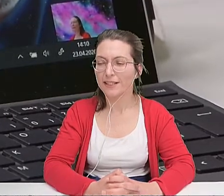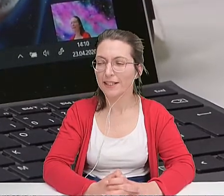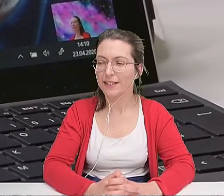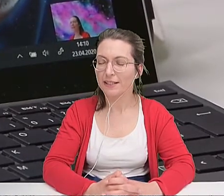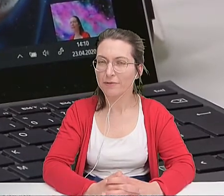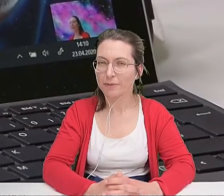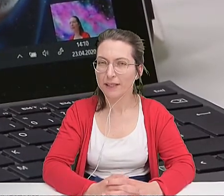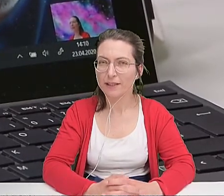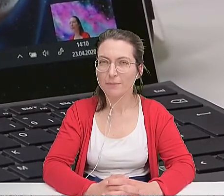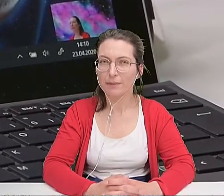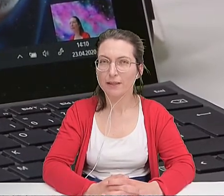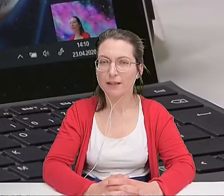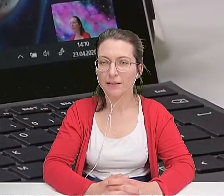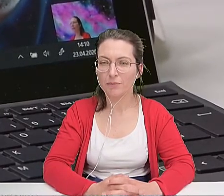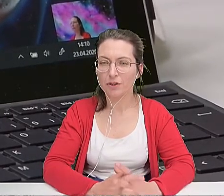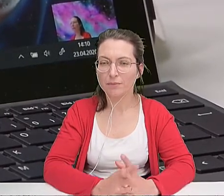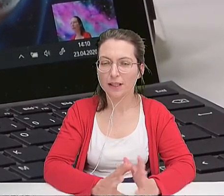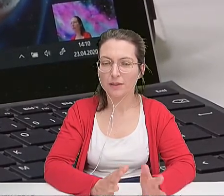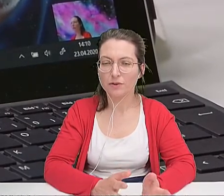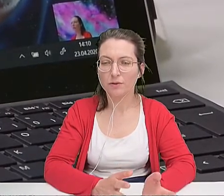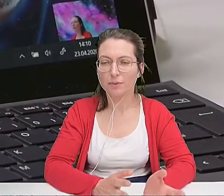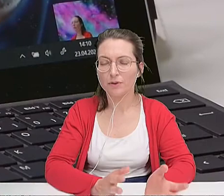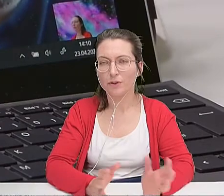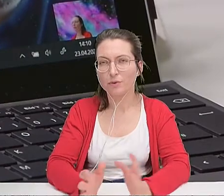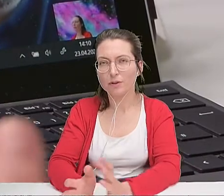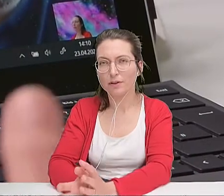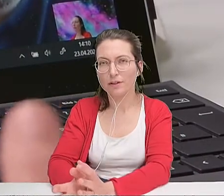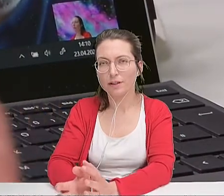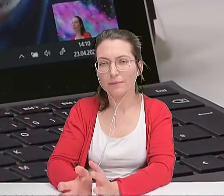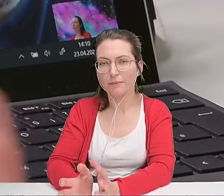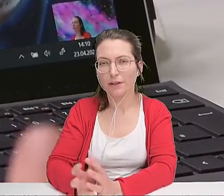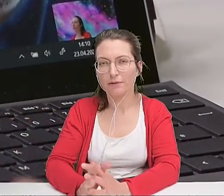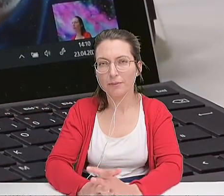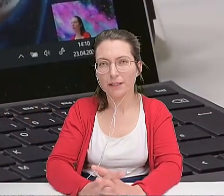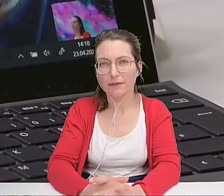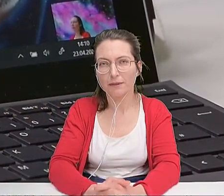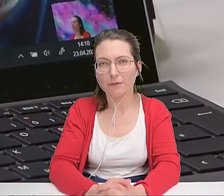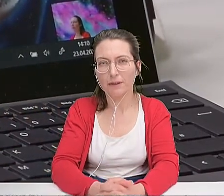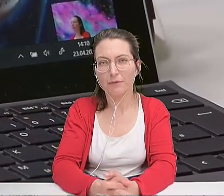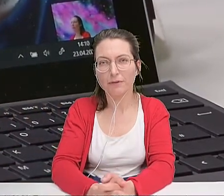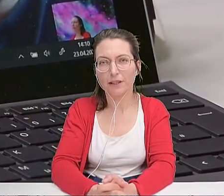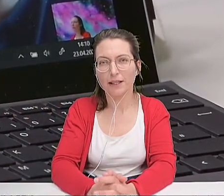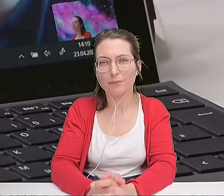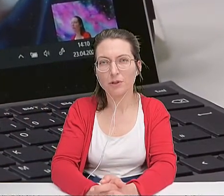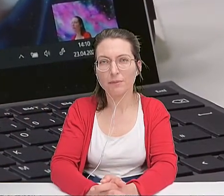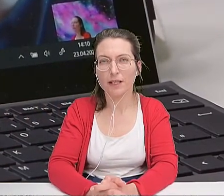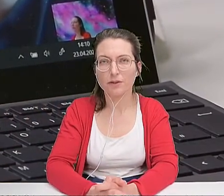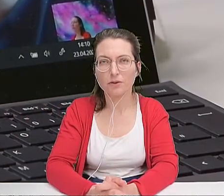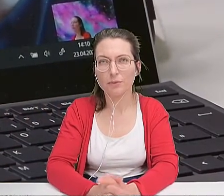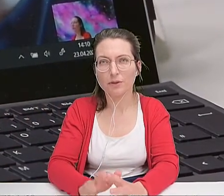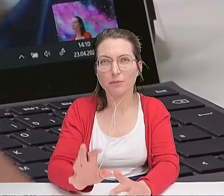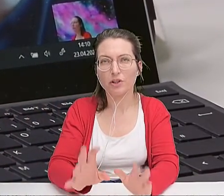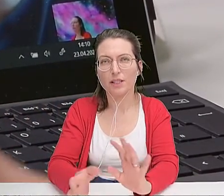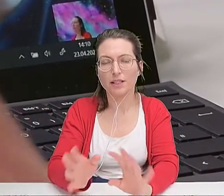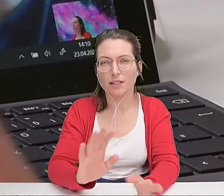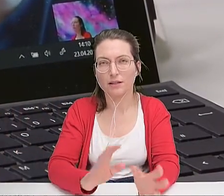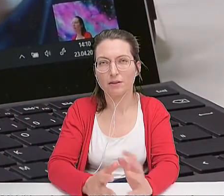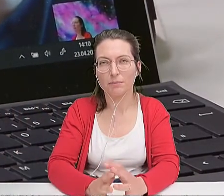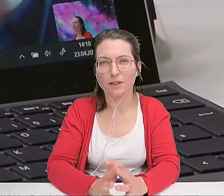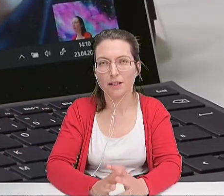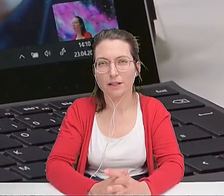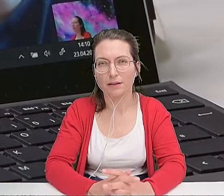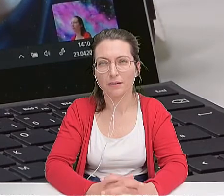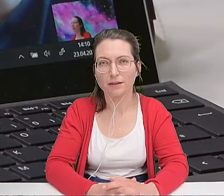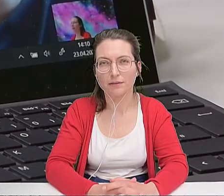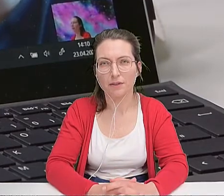richtet sich denn der Informatikbiber an eine bestimmte Altersgruppe und die Jugend Informatikwettbewerbe für eine bestimmte Altersgruppe oder mischt sich das auch